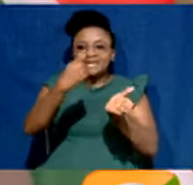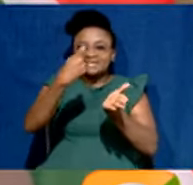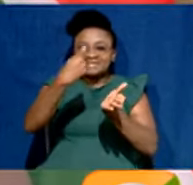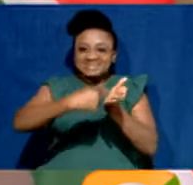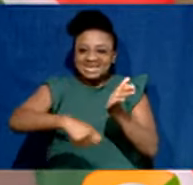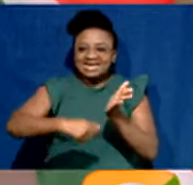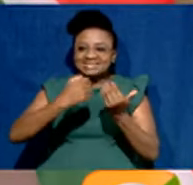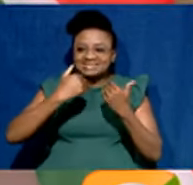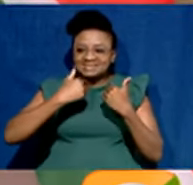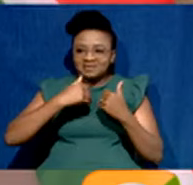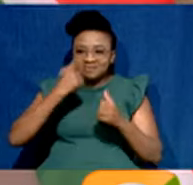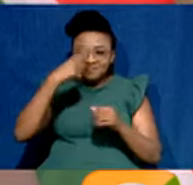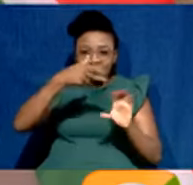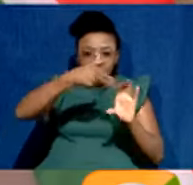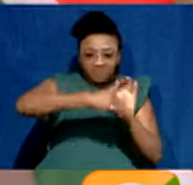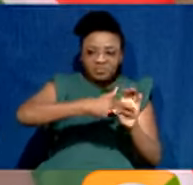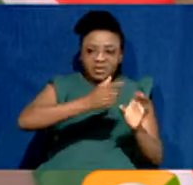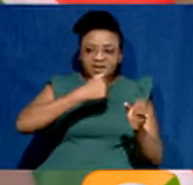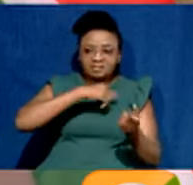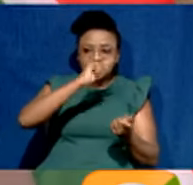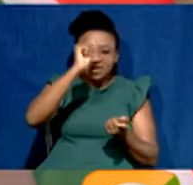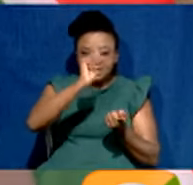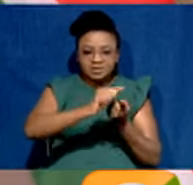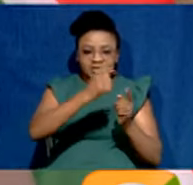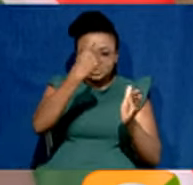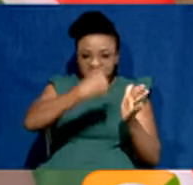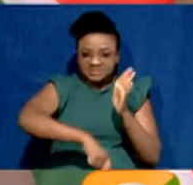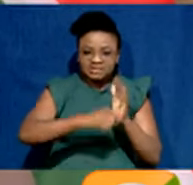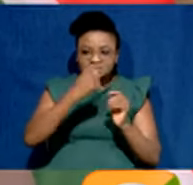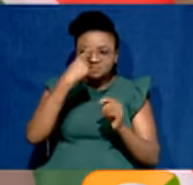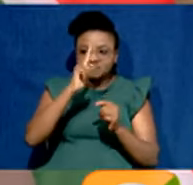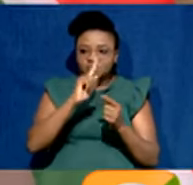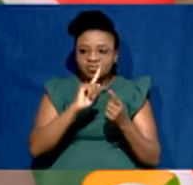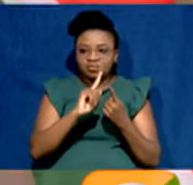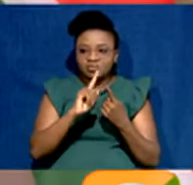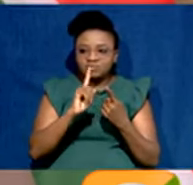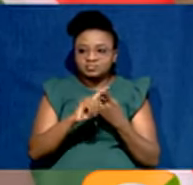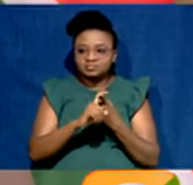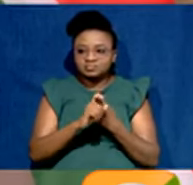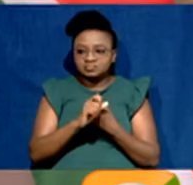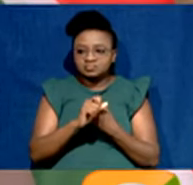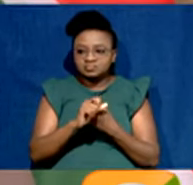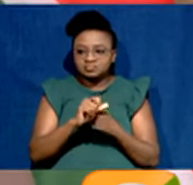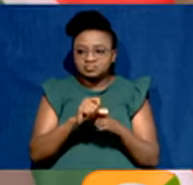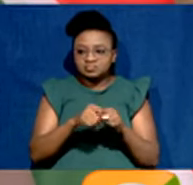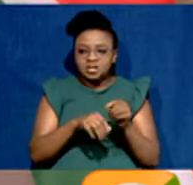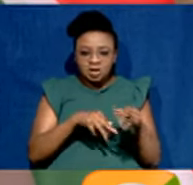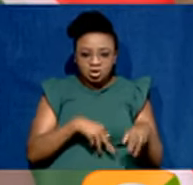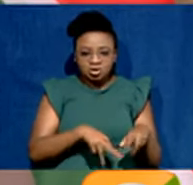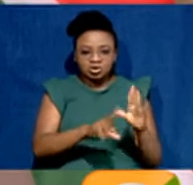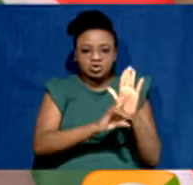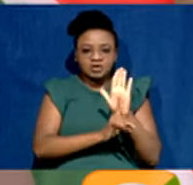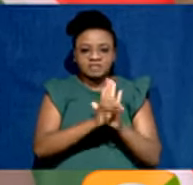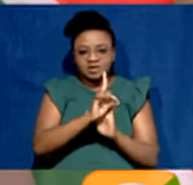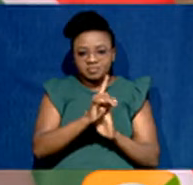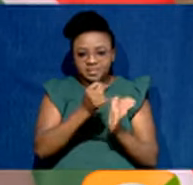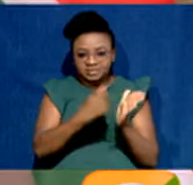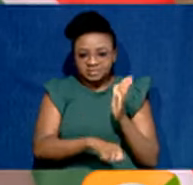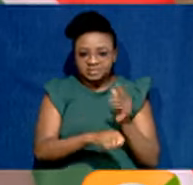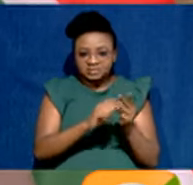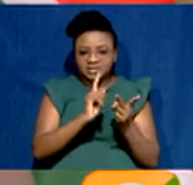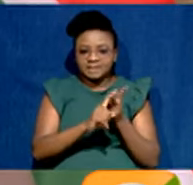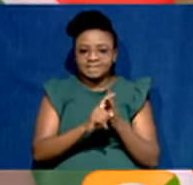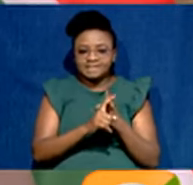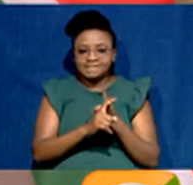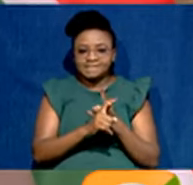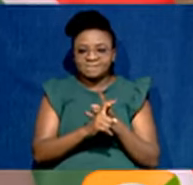nimepunguza ushuru kwa mafuta, nimepunguza ushuru ya Road Development Levy, nimepunguza